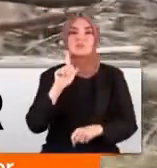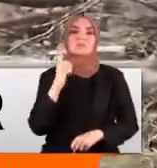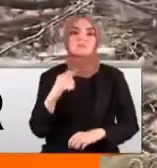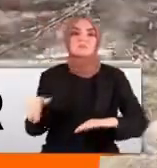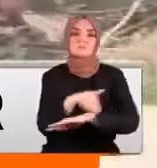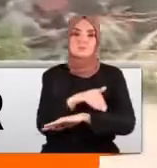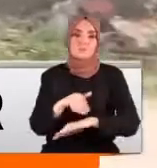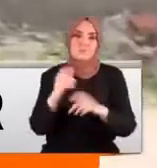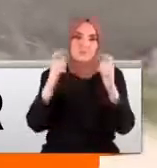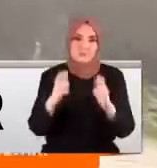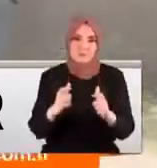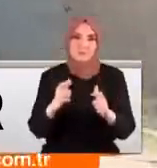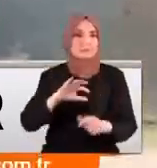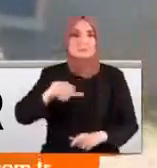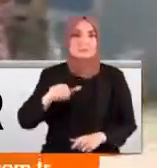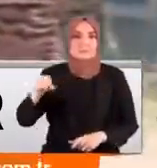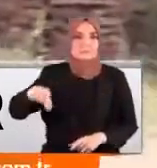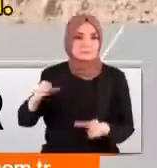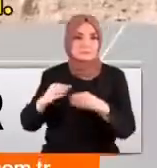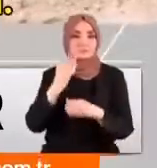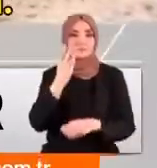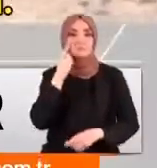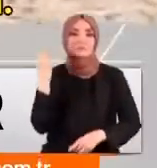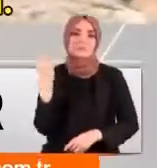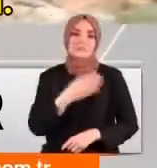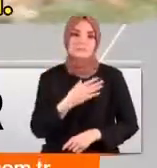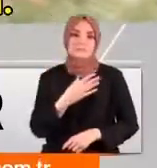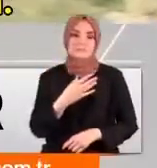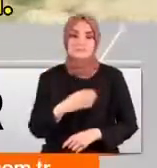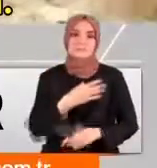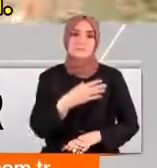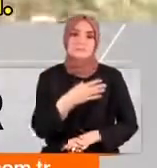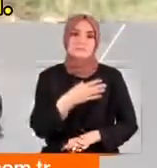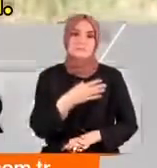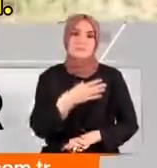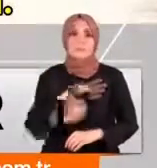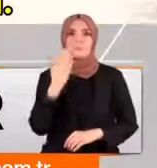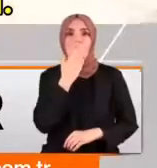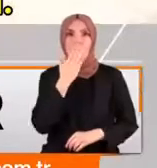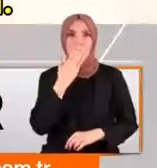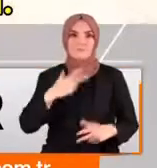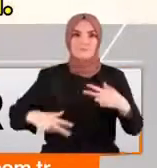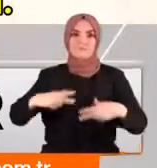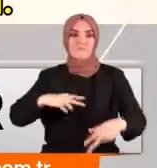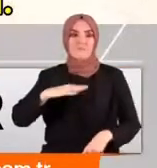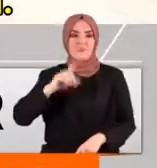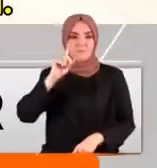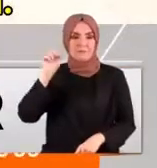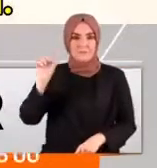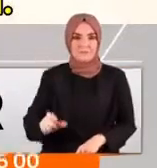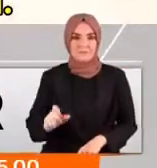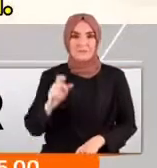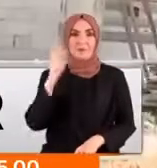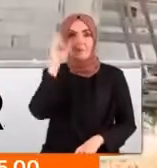anı kolluyorlar, sokaklar boşken harekete geçiyorlar. Şurada gördüm, biri okul önlüklüydü yavrum. Mavi gömle kısa kolusu vardı,